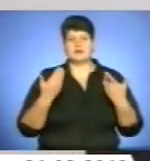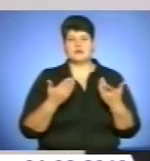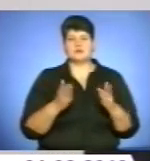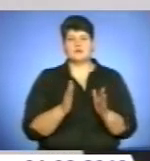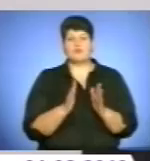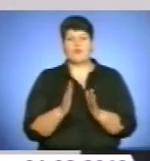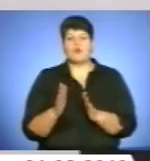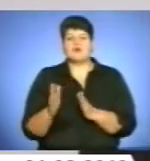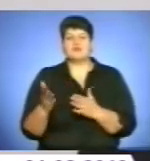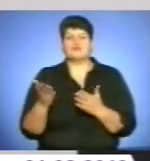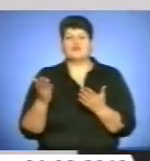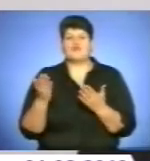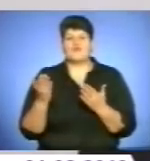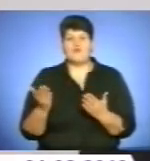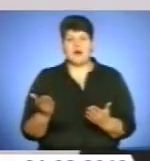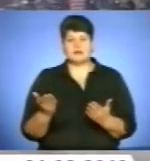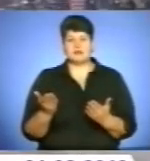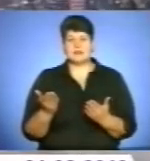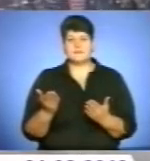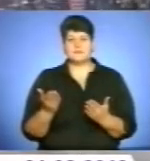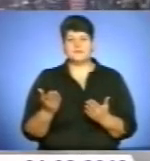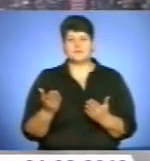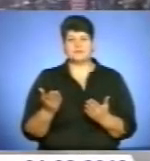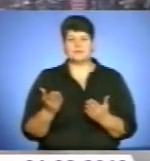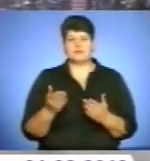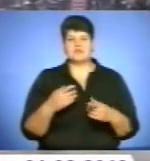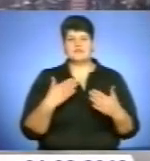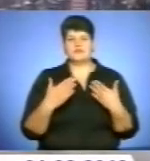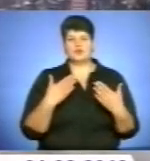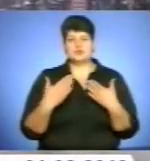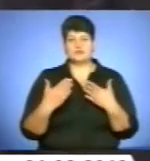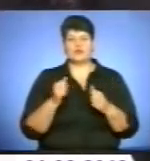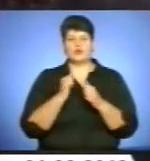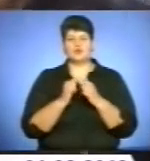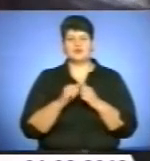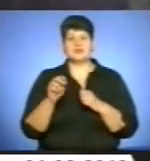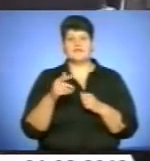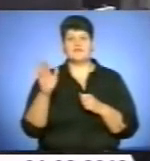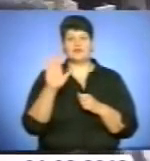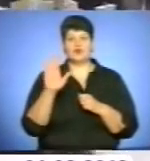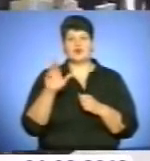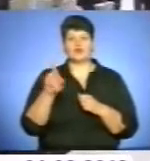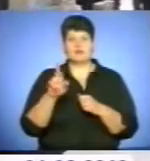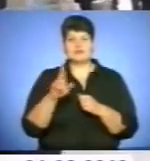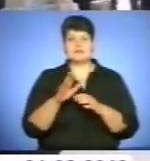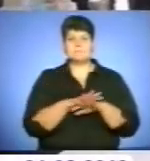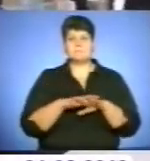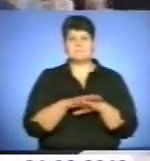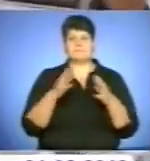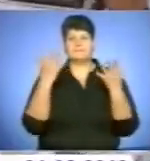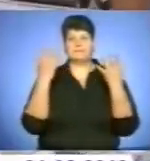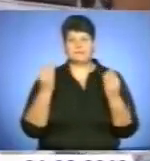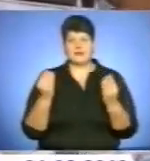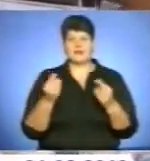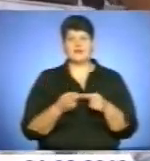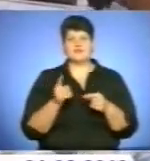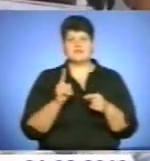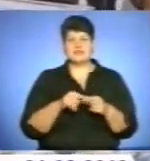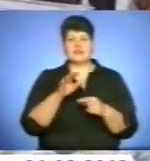впорядкувати ринкові відносини. Щотижня у вівторок та п'ятницю в Гусятині так звані базарні дні. У цей час вулицю